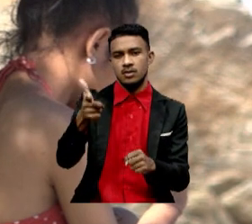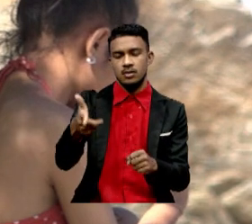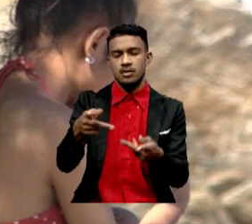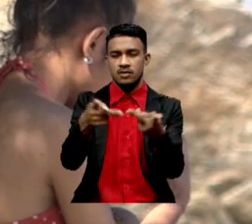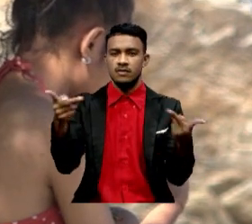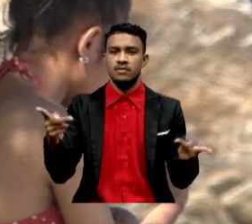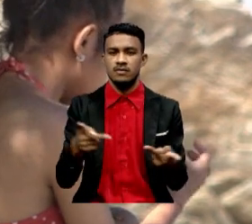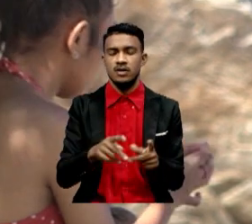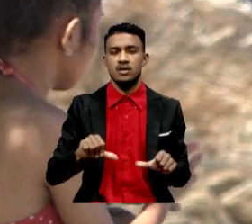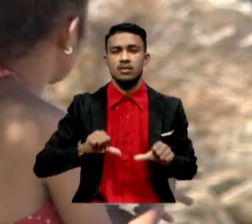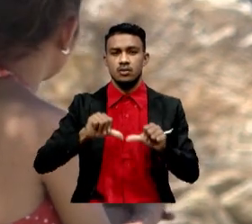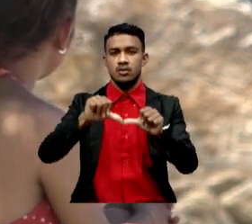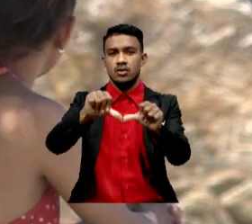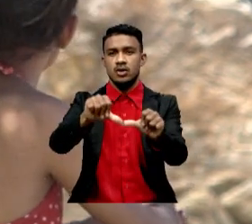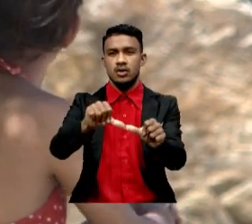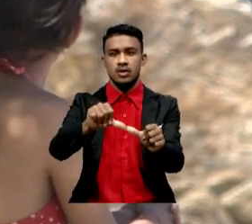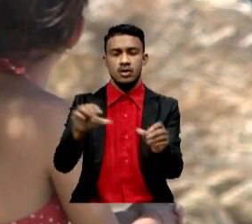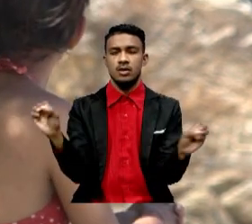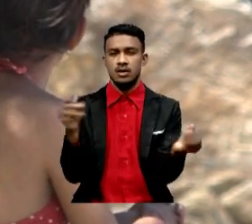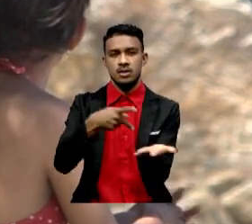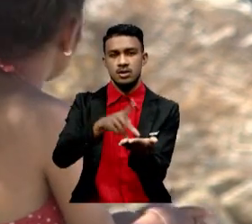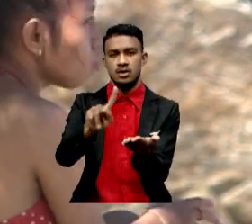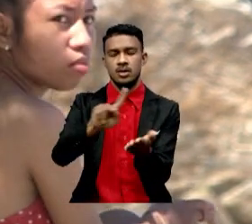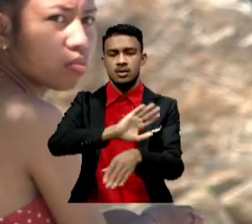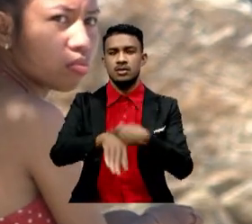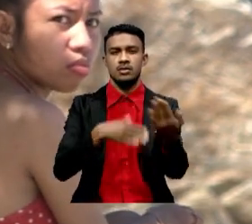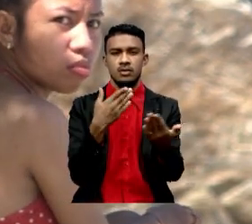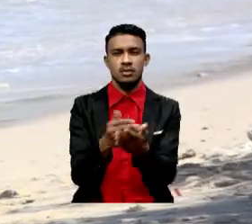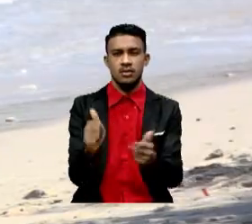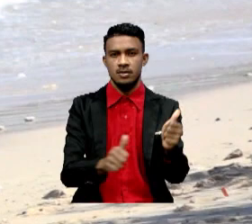idane kontinua gratuita ba buat hotu. Nebe tuir